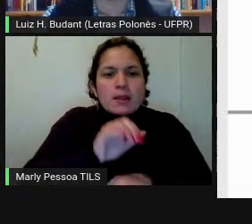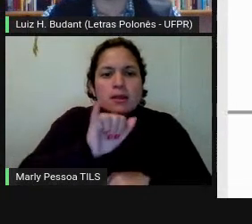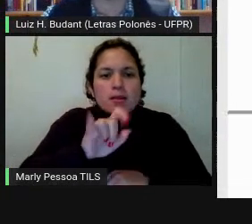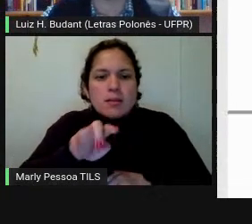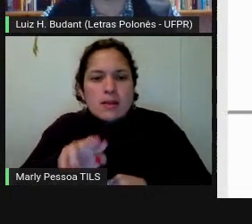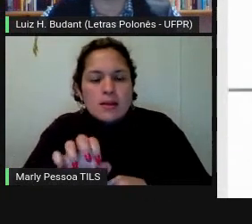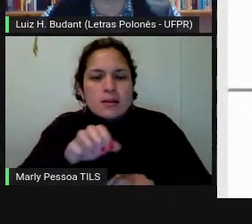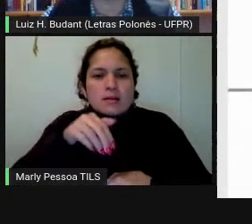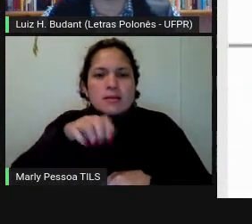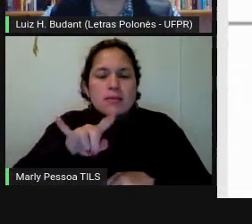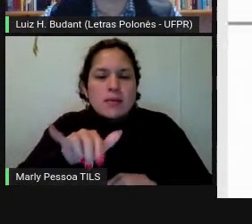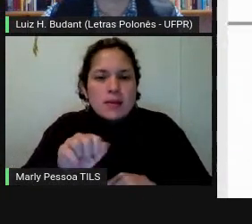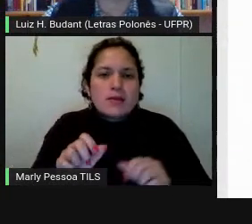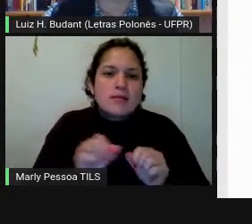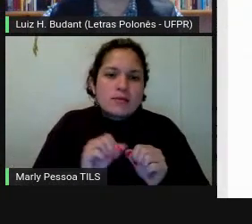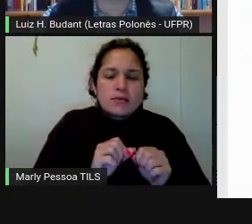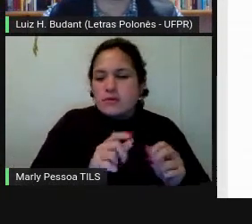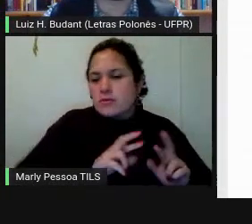vários períodos.